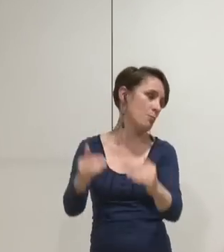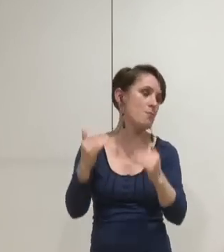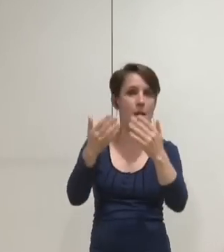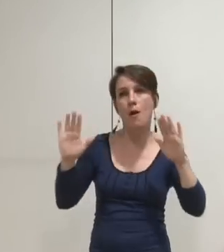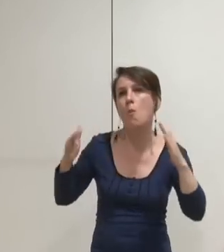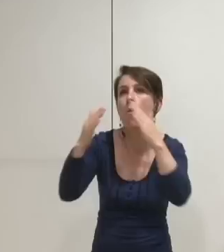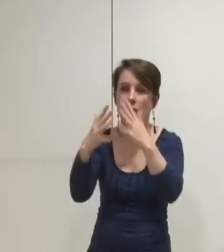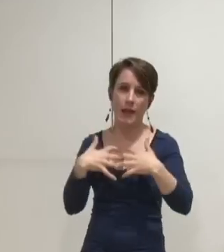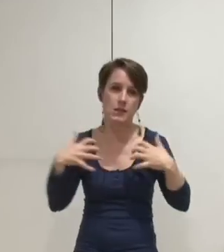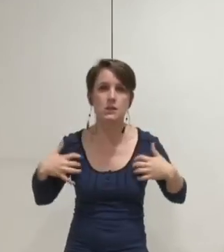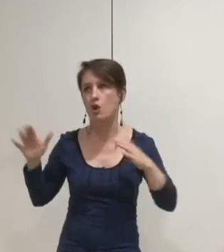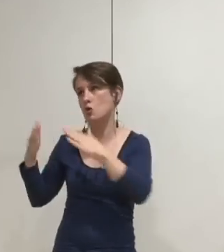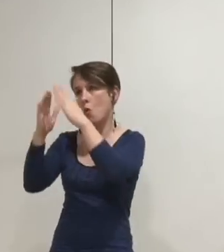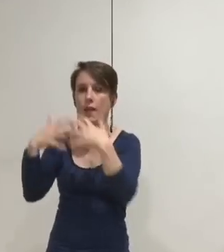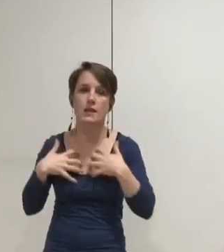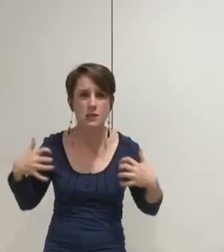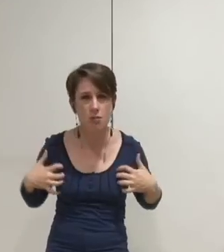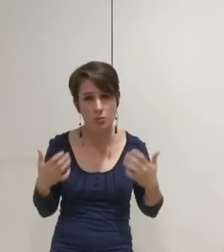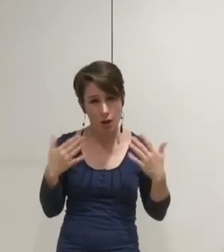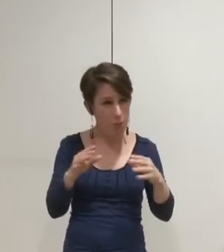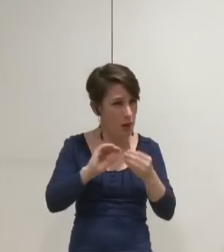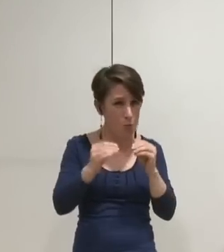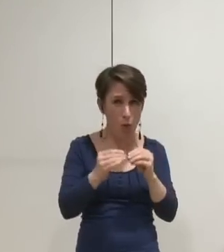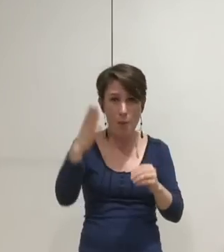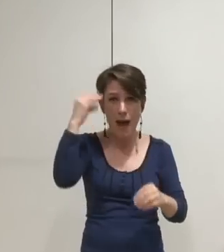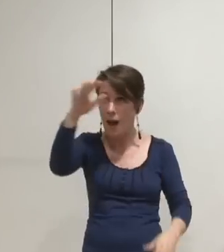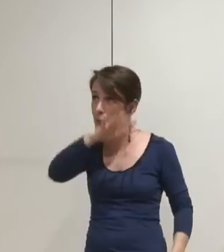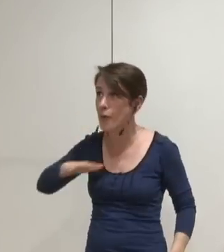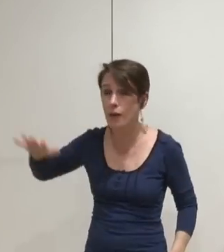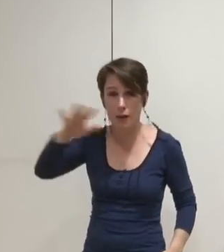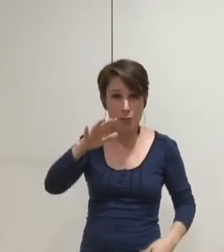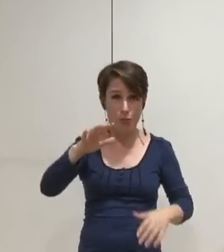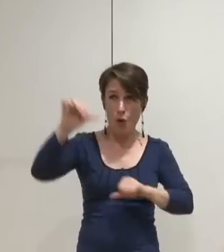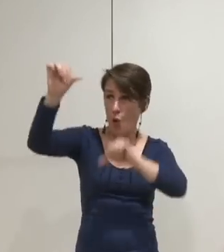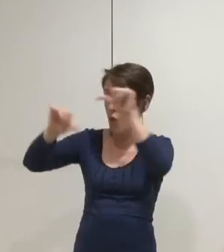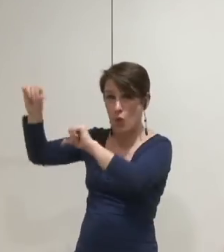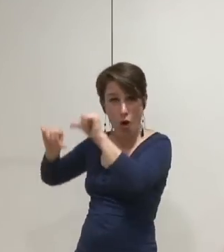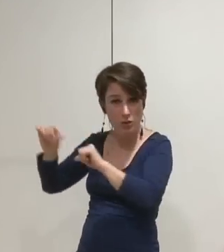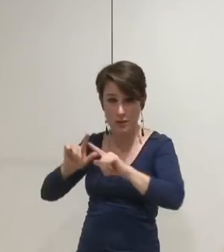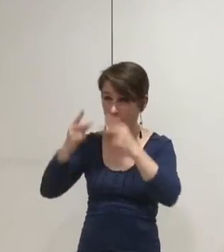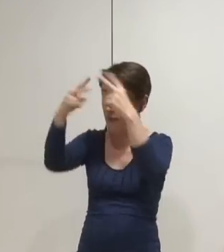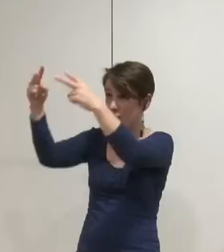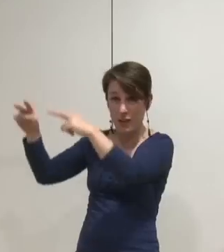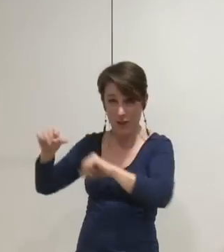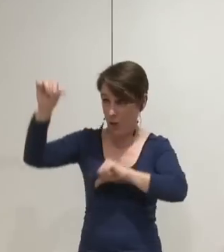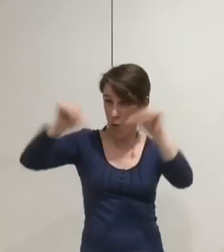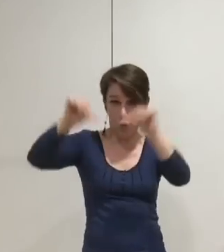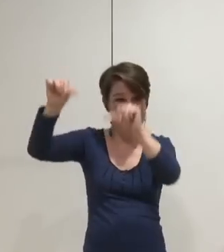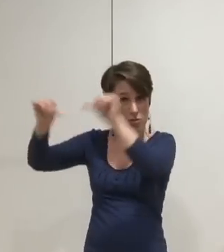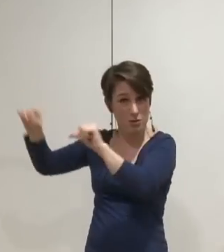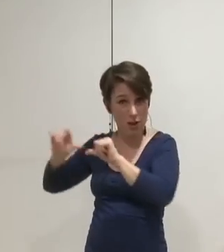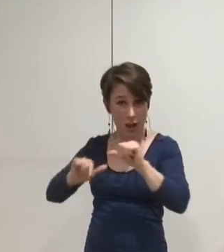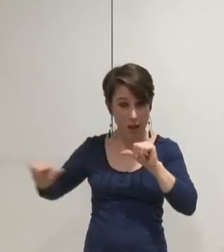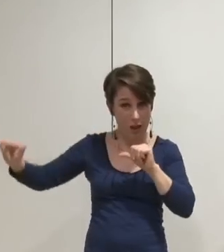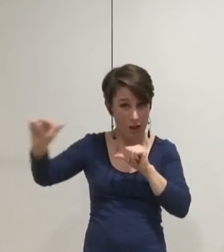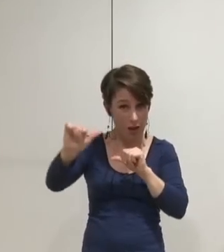concurrence des villes alpines pas seulement en France mais dans tous les pays européens qui font que par leur capacité d'accueil par tout ce